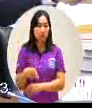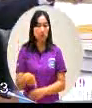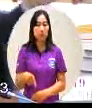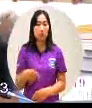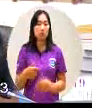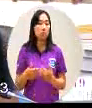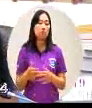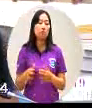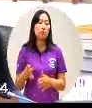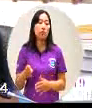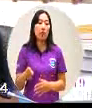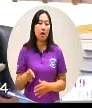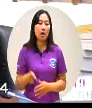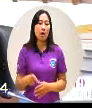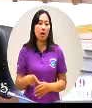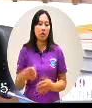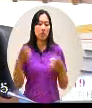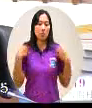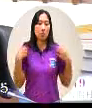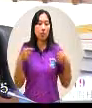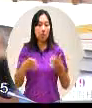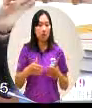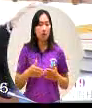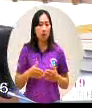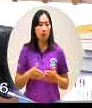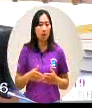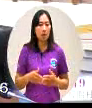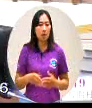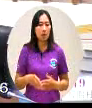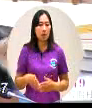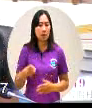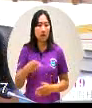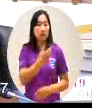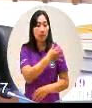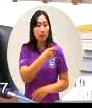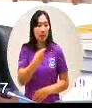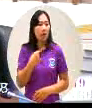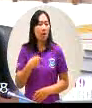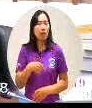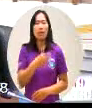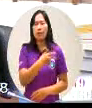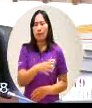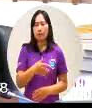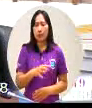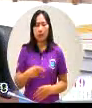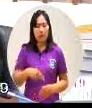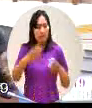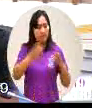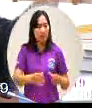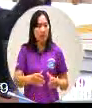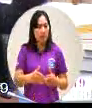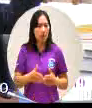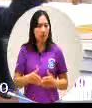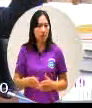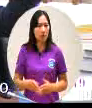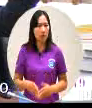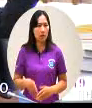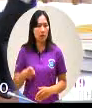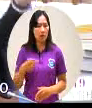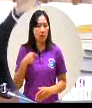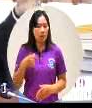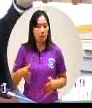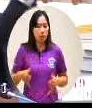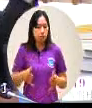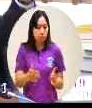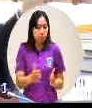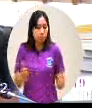就是要加装予伊看，无我装我要装予你看。这人命关天嘛，一个四十米的都有六盏灯啊，何况阮是超过四十米、